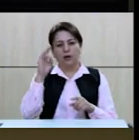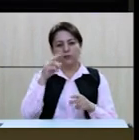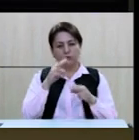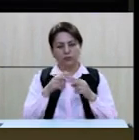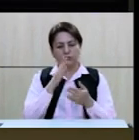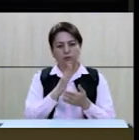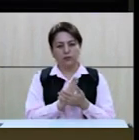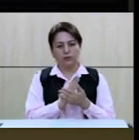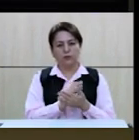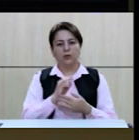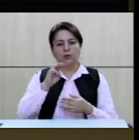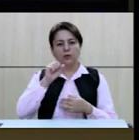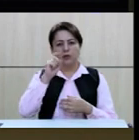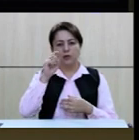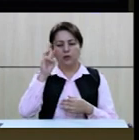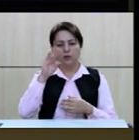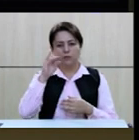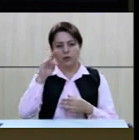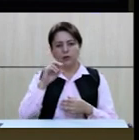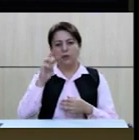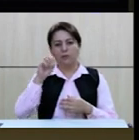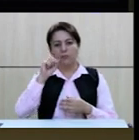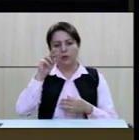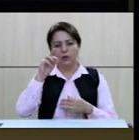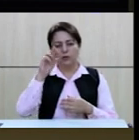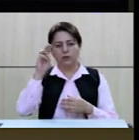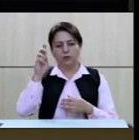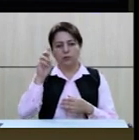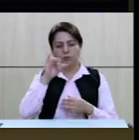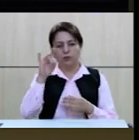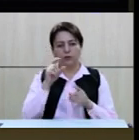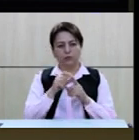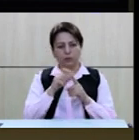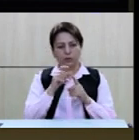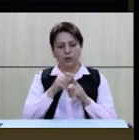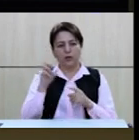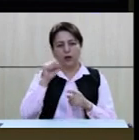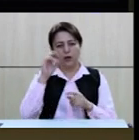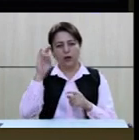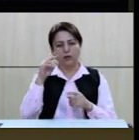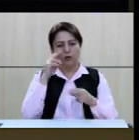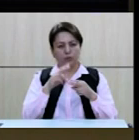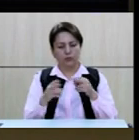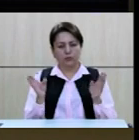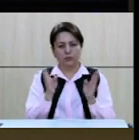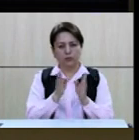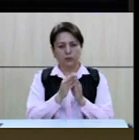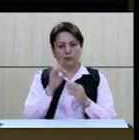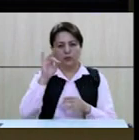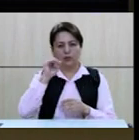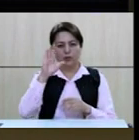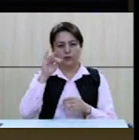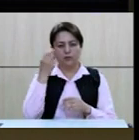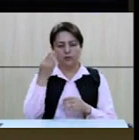bor. Taxmin majbur so'zlariga an qo'shimchasining qo'shilishi natijasida ravish hosil